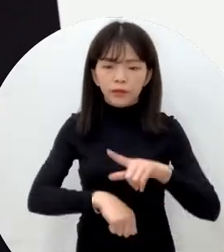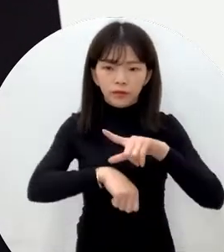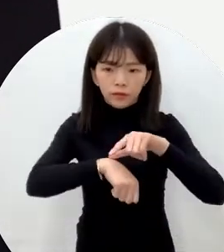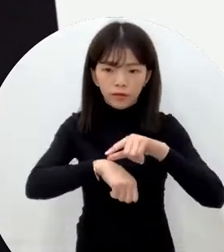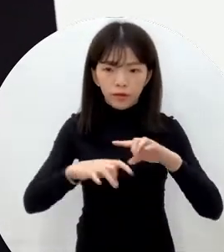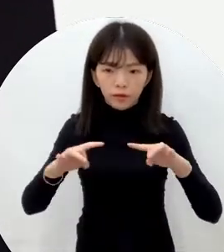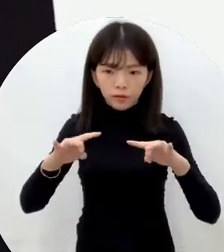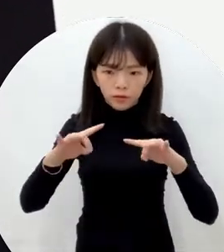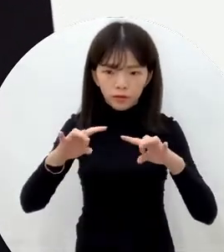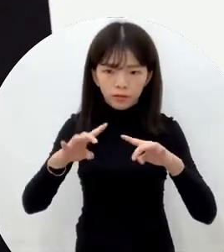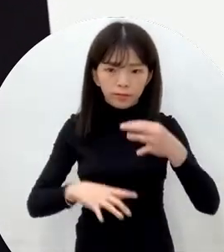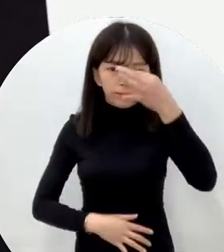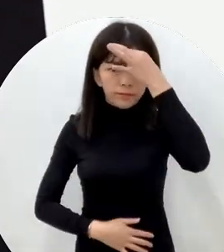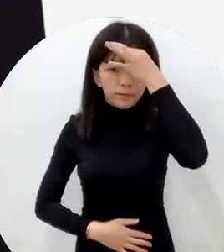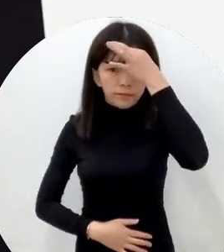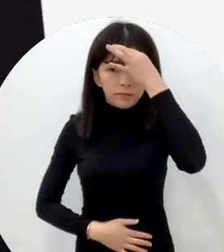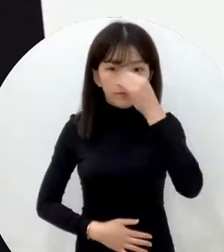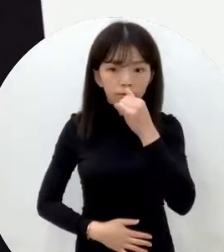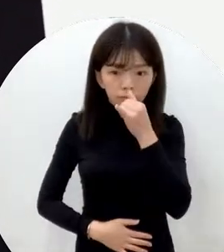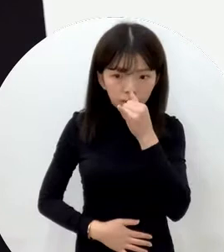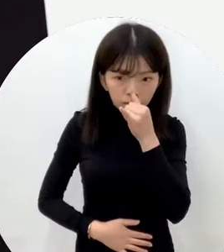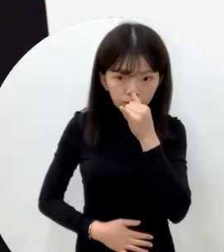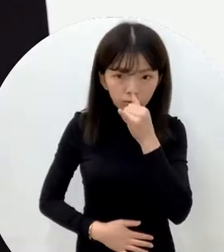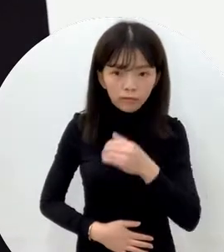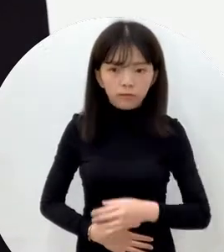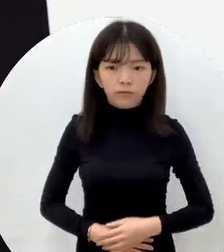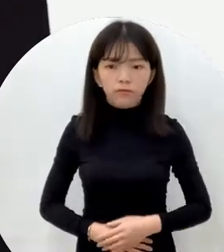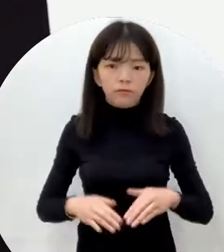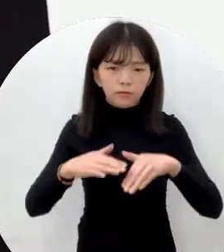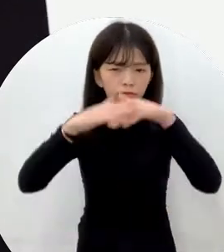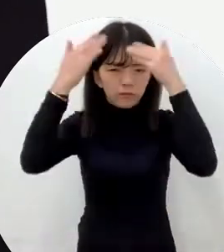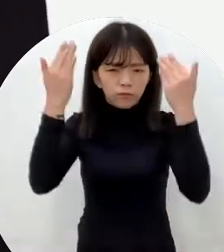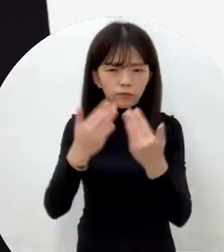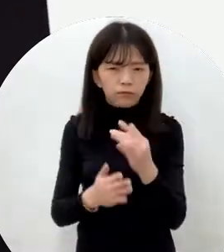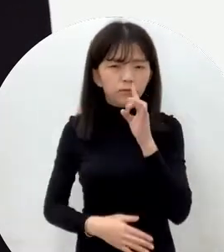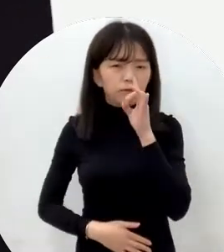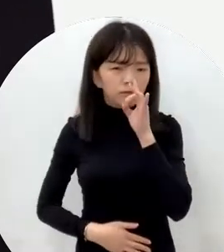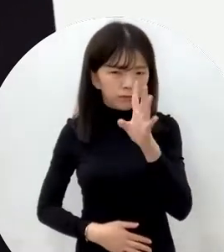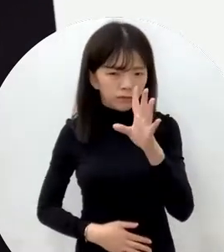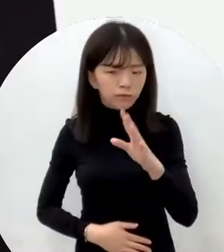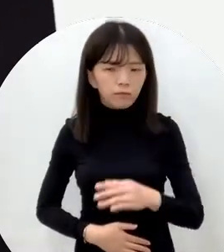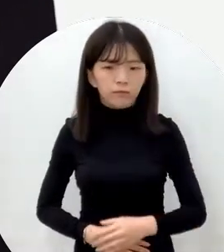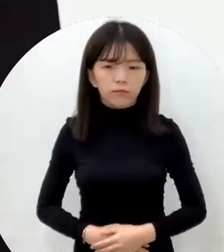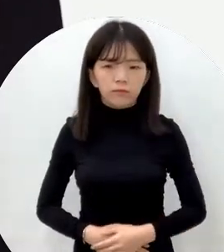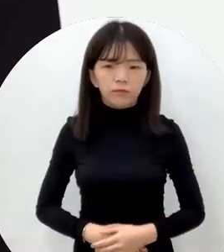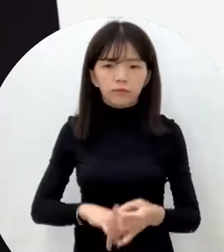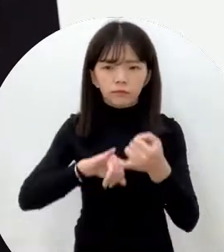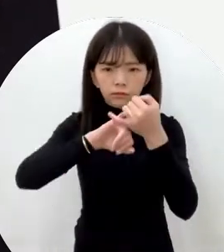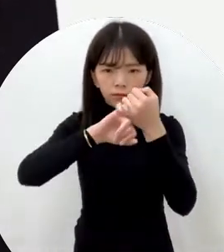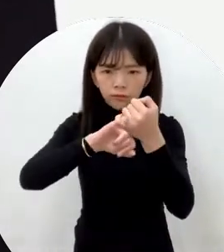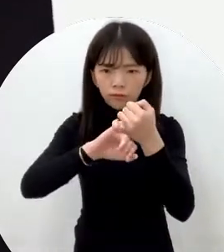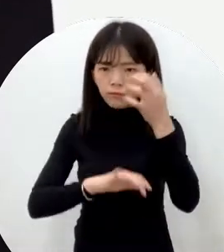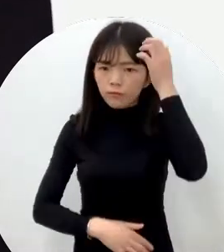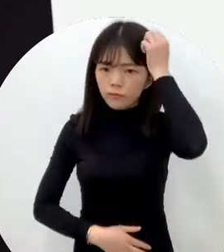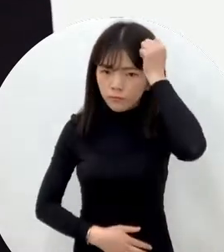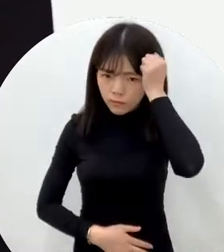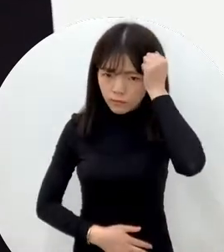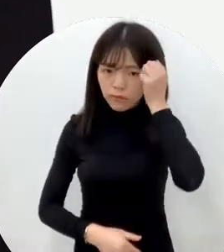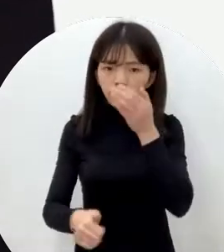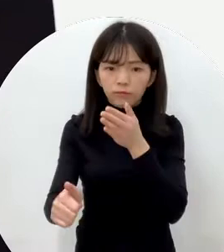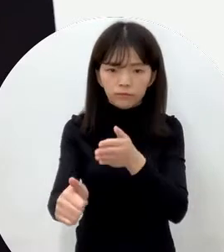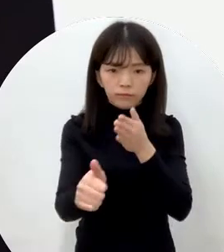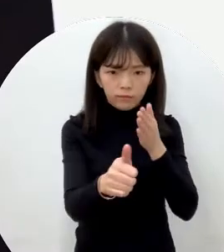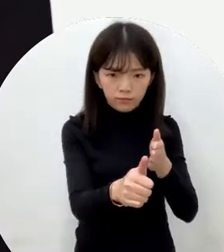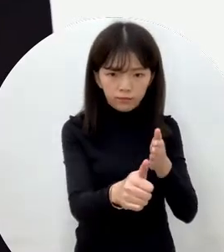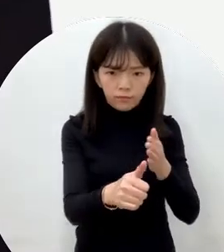기능 및 LCD, LED 등 전자식 화면 표시기가 모두 없는 시계만 휴대 가능하다는 점, 그리고